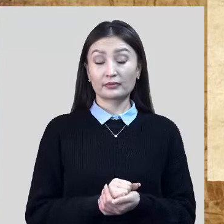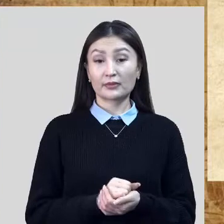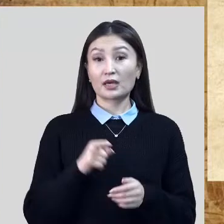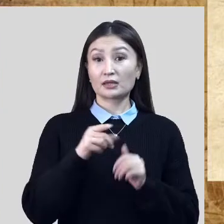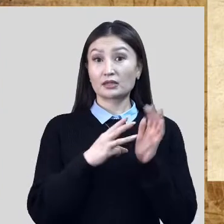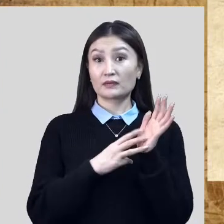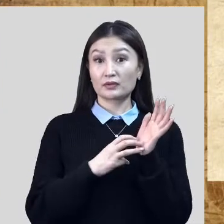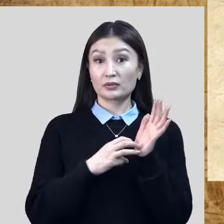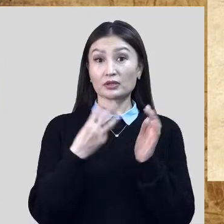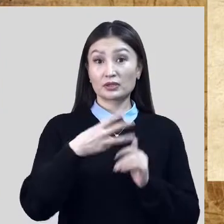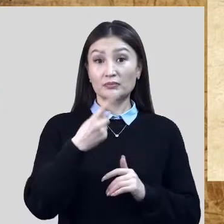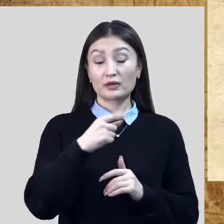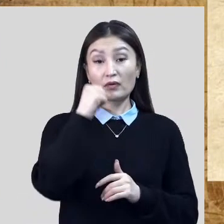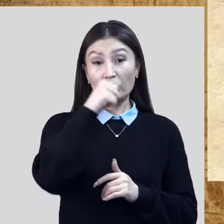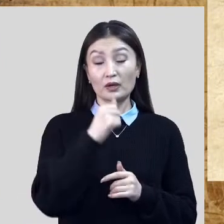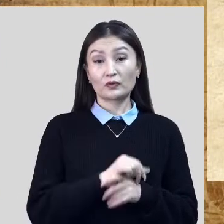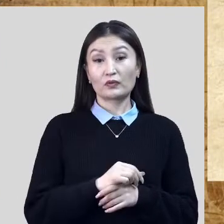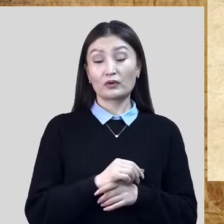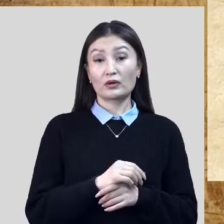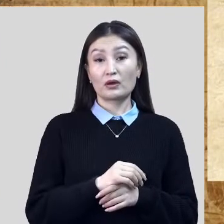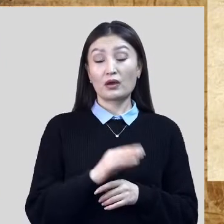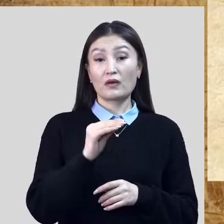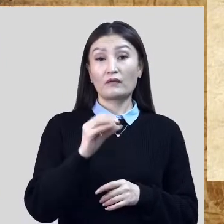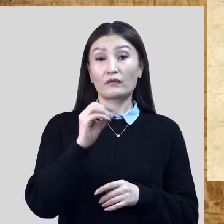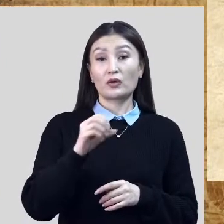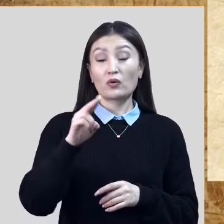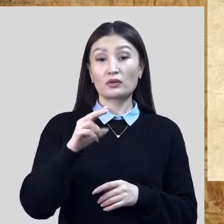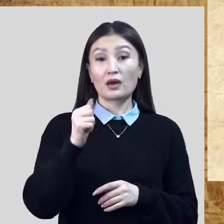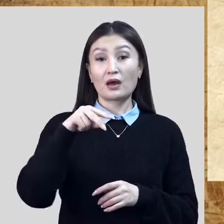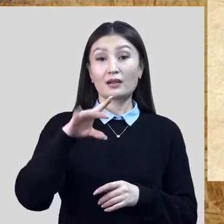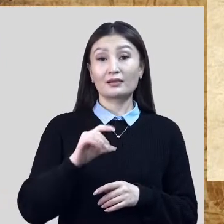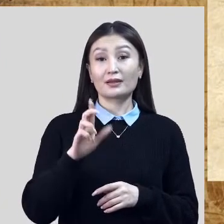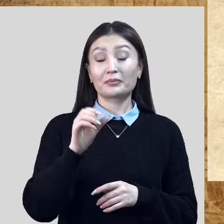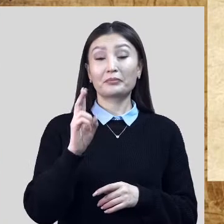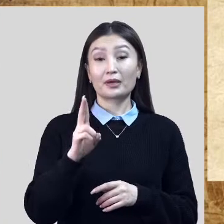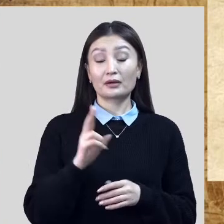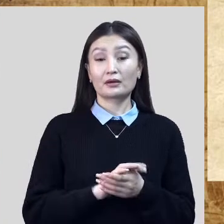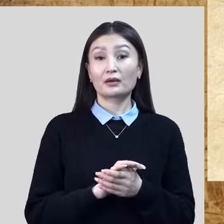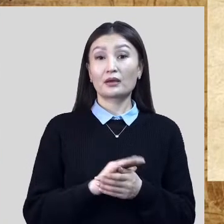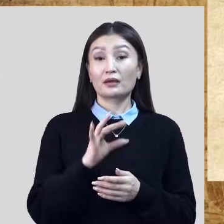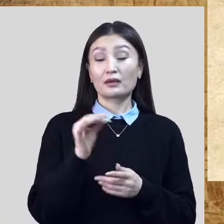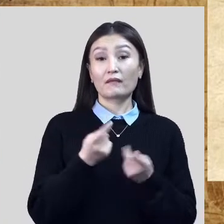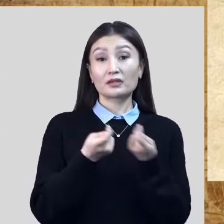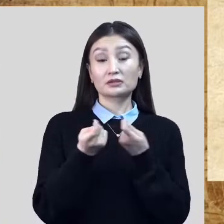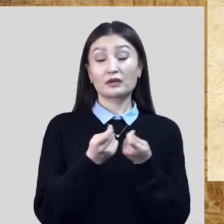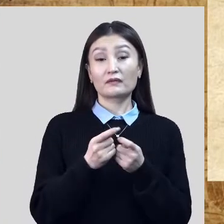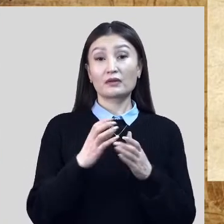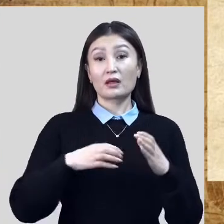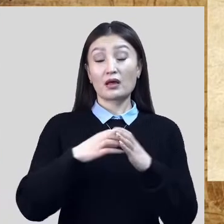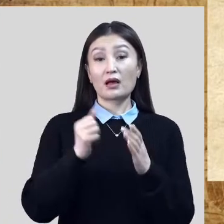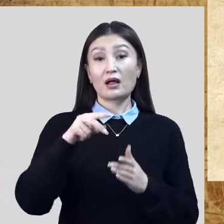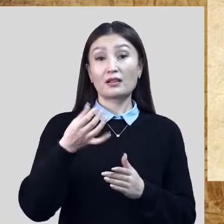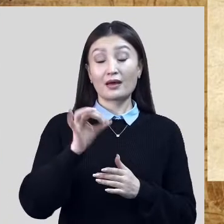В 1831 году феодал Алымбек, который получил титул датка и возглавил племена